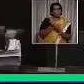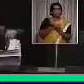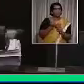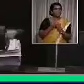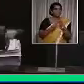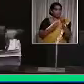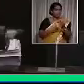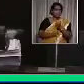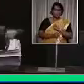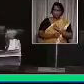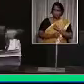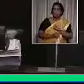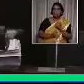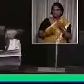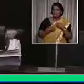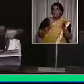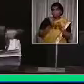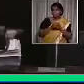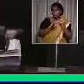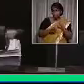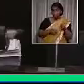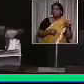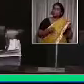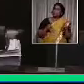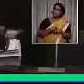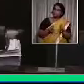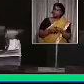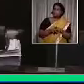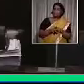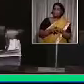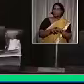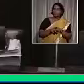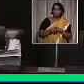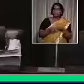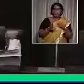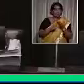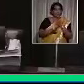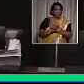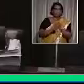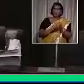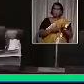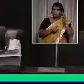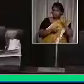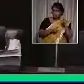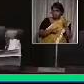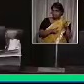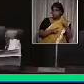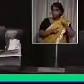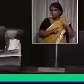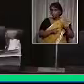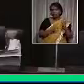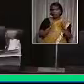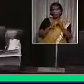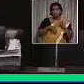ஏற்கனவே இருந்த ஜனாதிபதி இந்த நாட்டிலே ஒரு உலக வரலாற்றிலே அவரை போல யாருக்கும் நடந்திருக்காது என்று நாங்கள் நம்புகிறோம்.